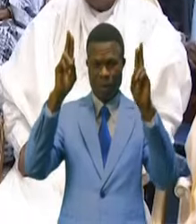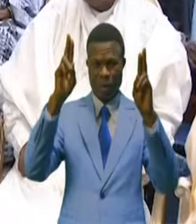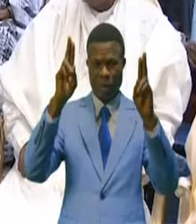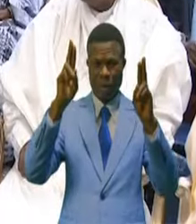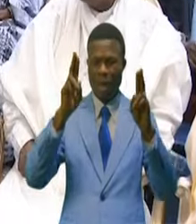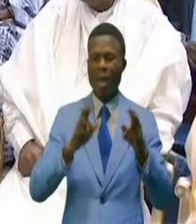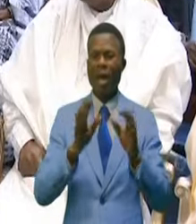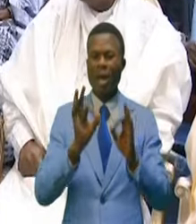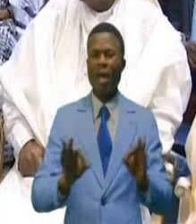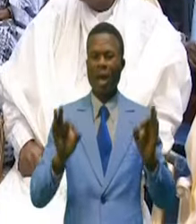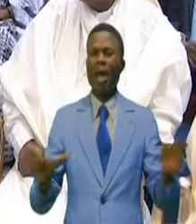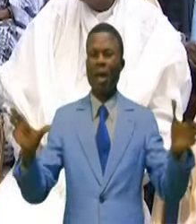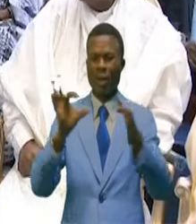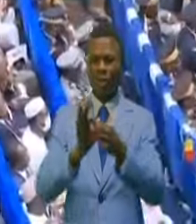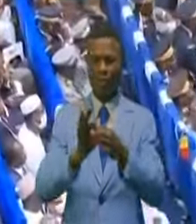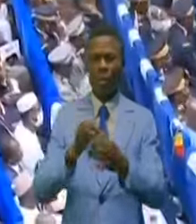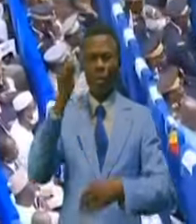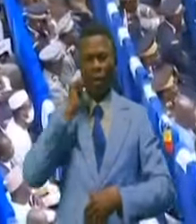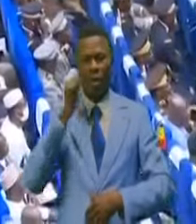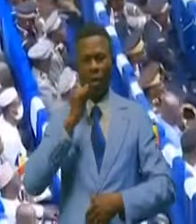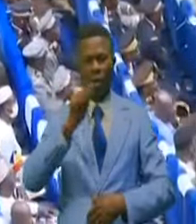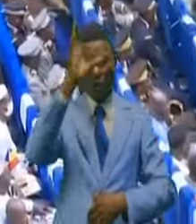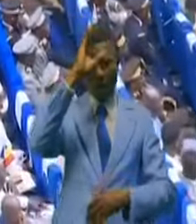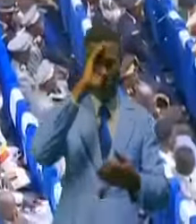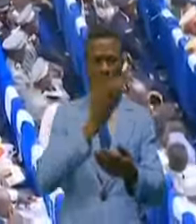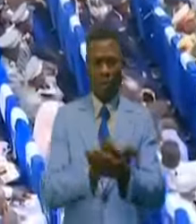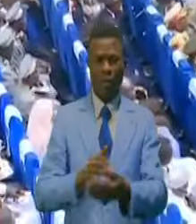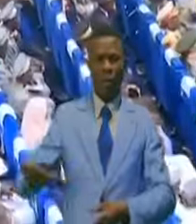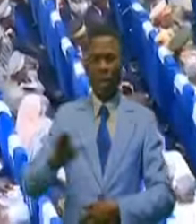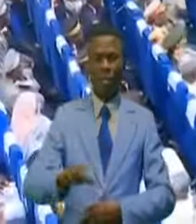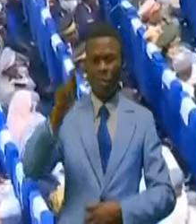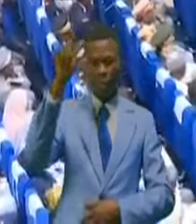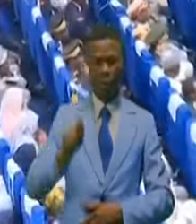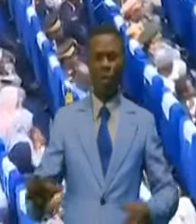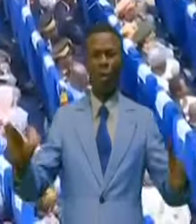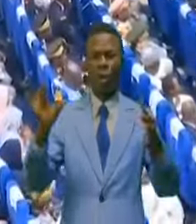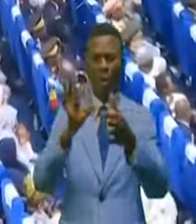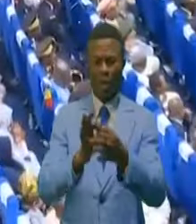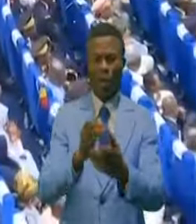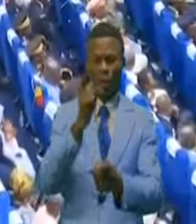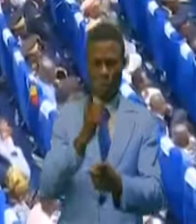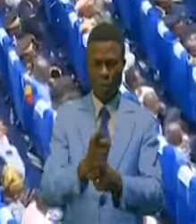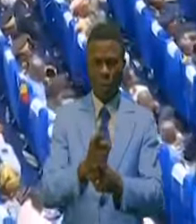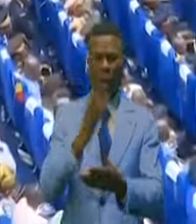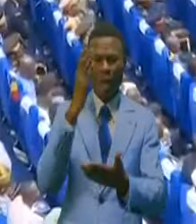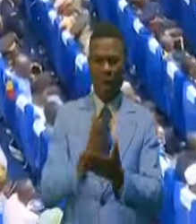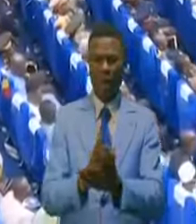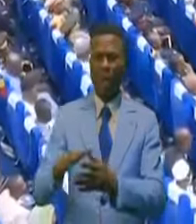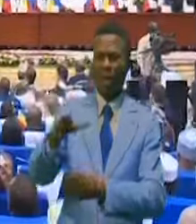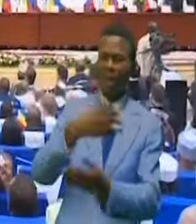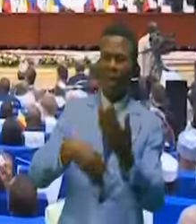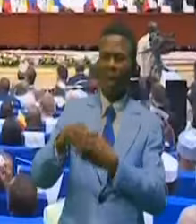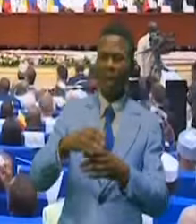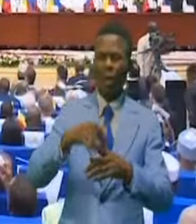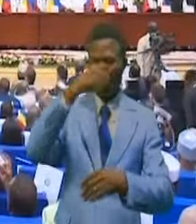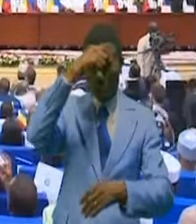tact à réconcilier les filles et les fils du Tchad, réconciliation qui a mis fin à une longue